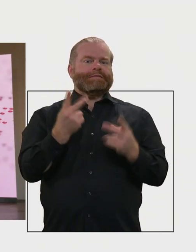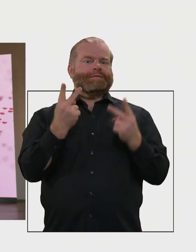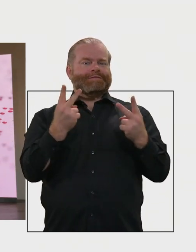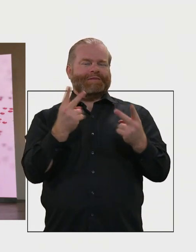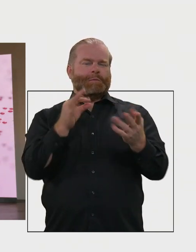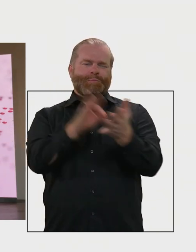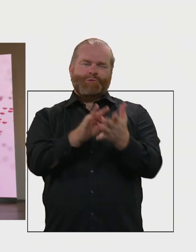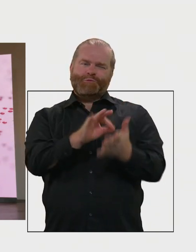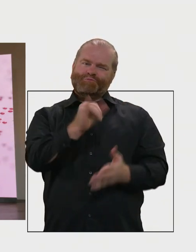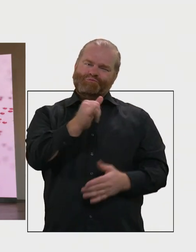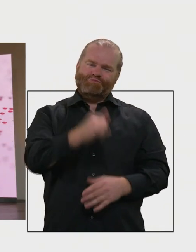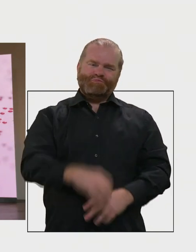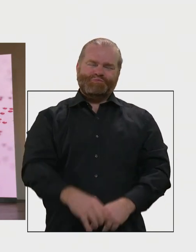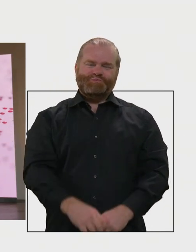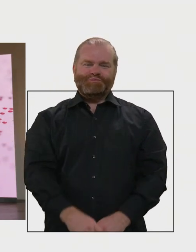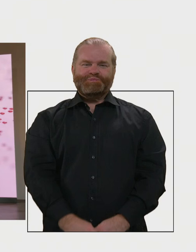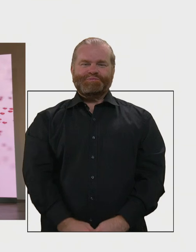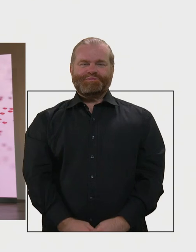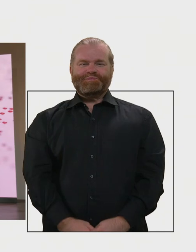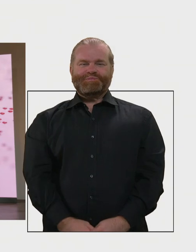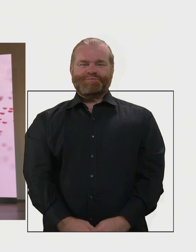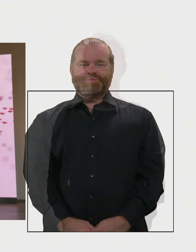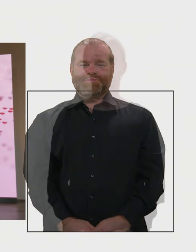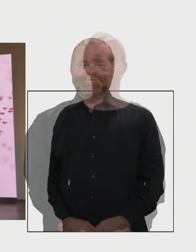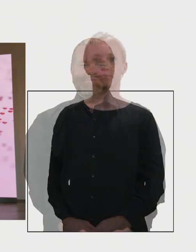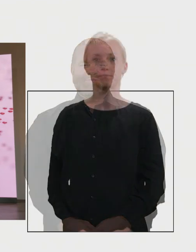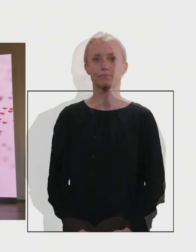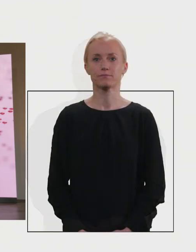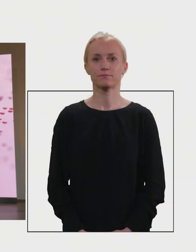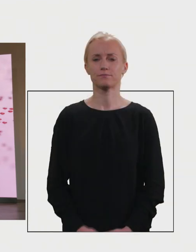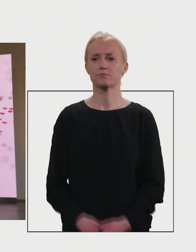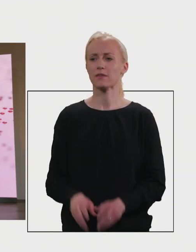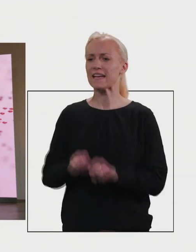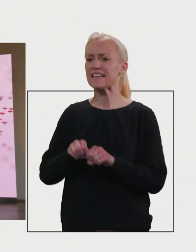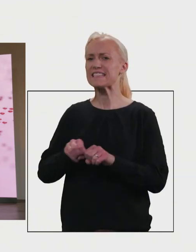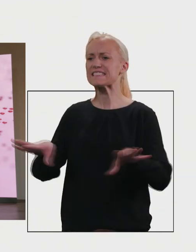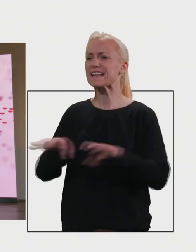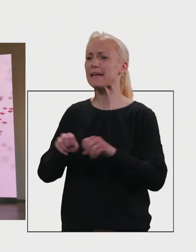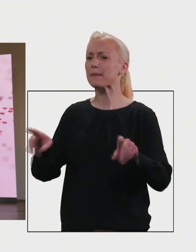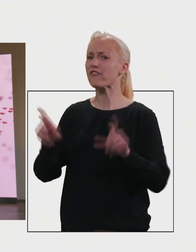eine Streaming-Veranstaltung das richtige Format für Inklusion?